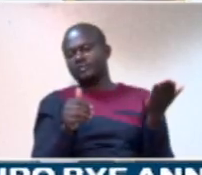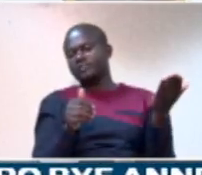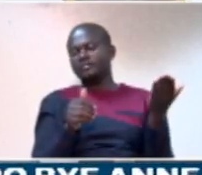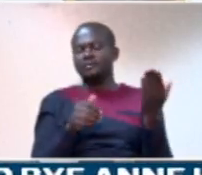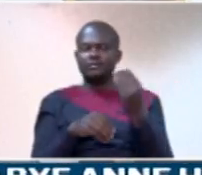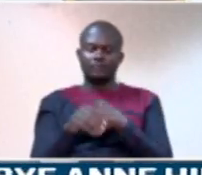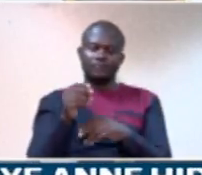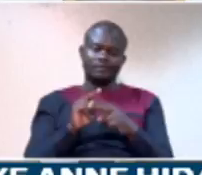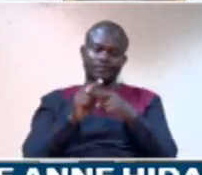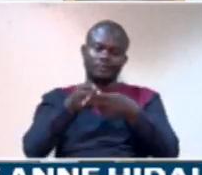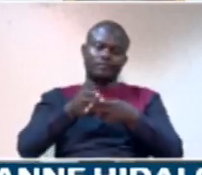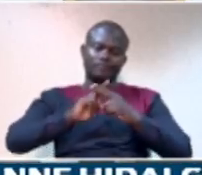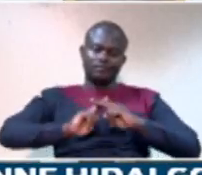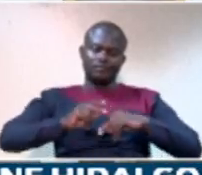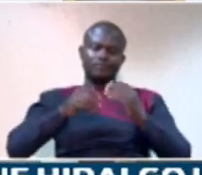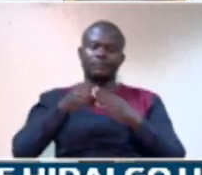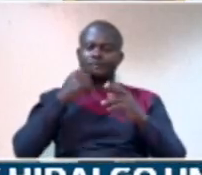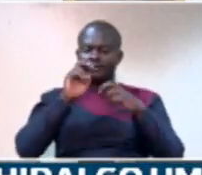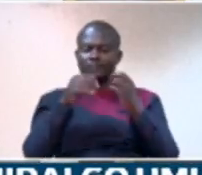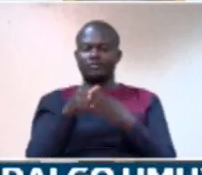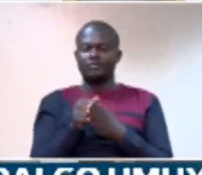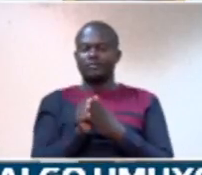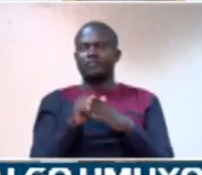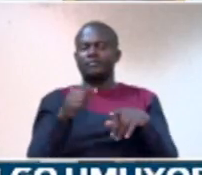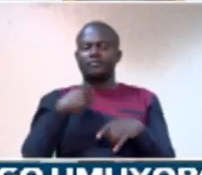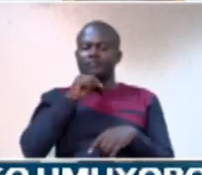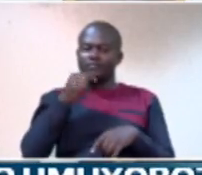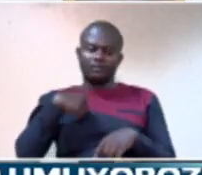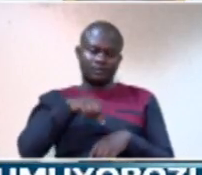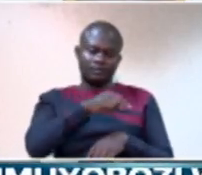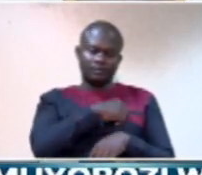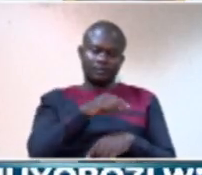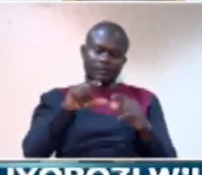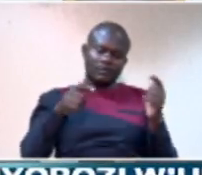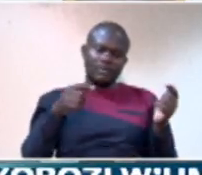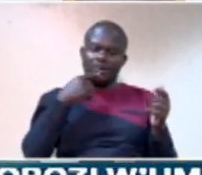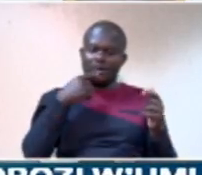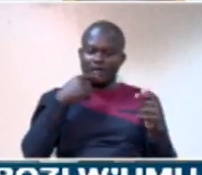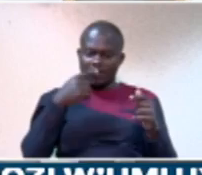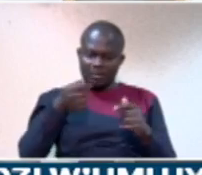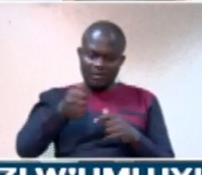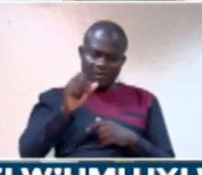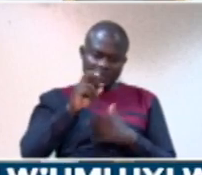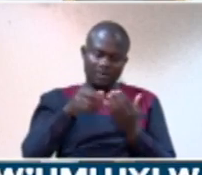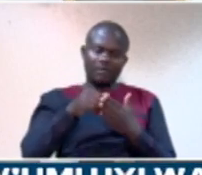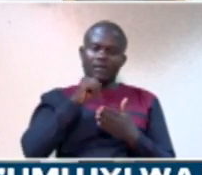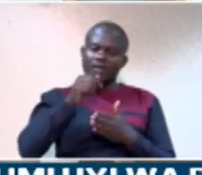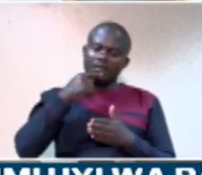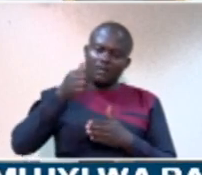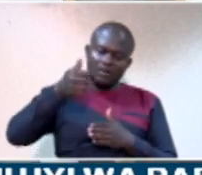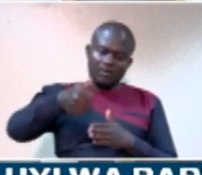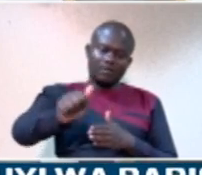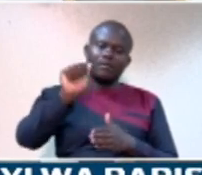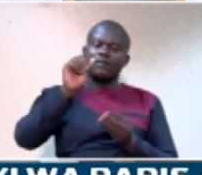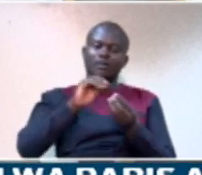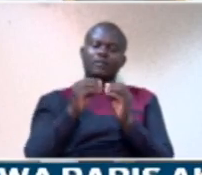bakodesha bakavuga bati ubutaka si ubwanjye, ubutaka bwaba ubwawe cyangwa atari ubwawe